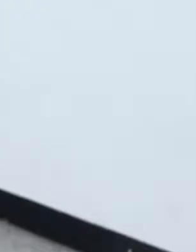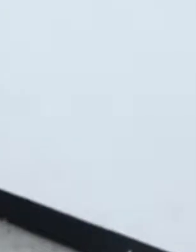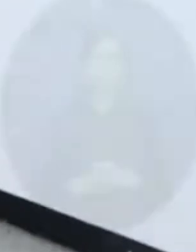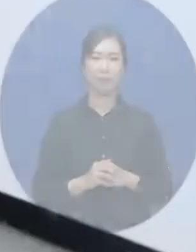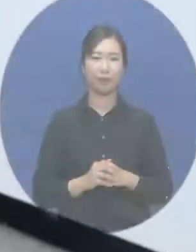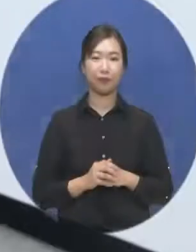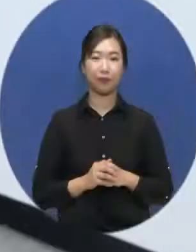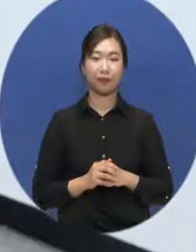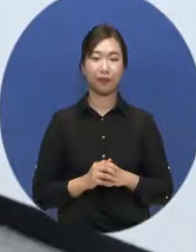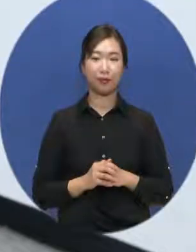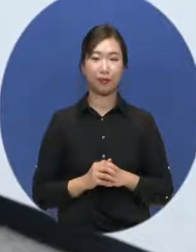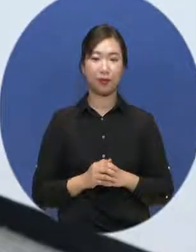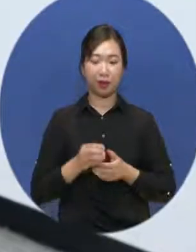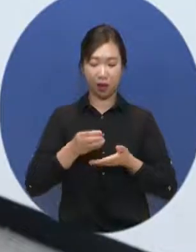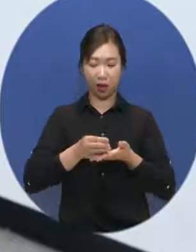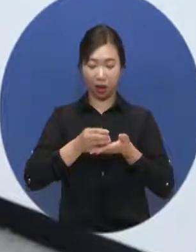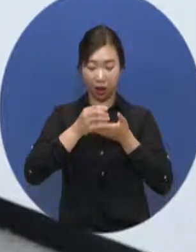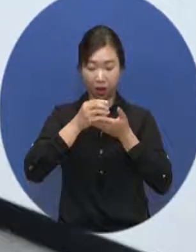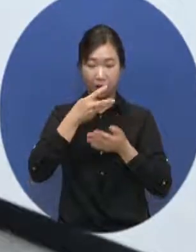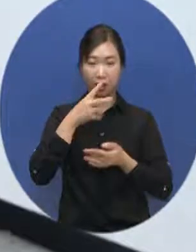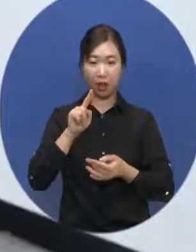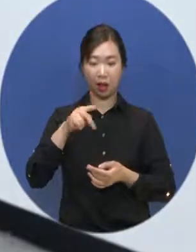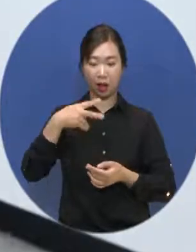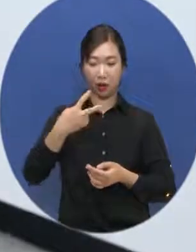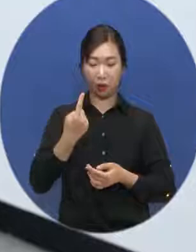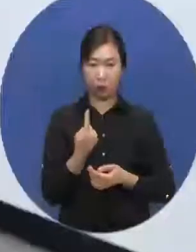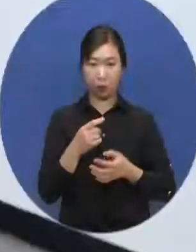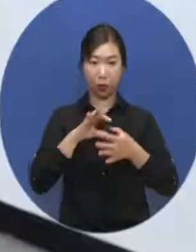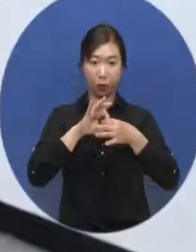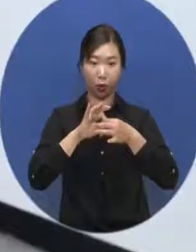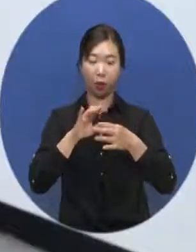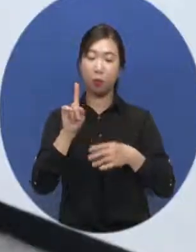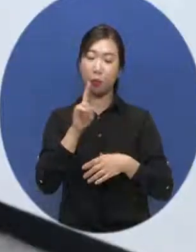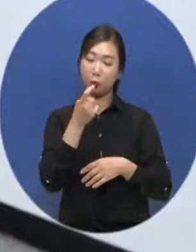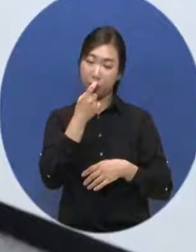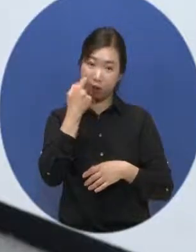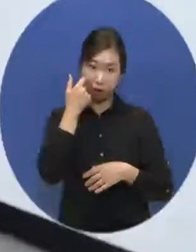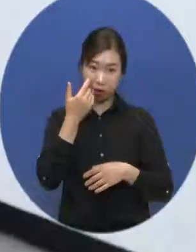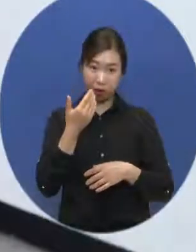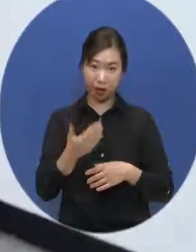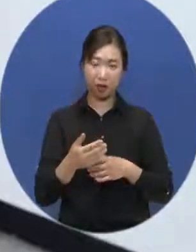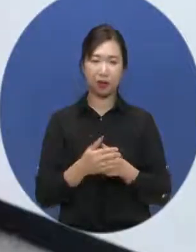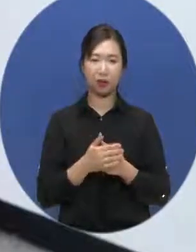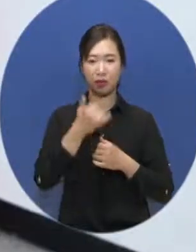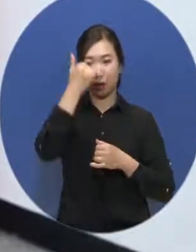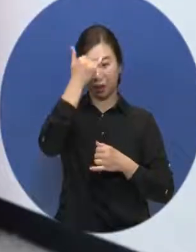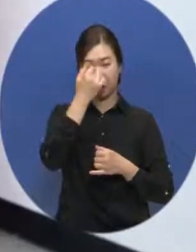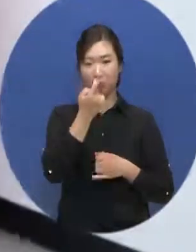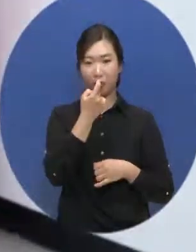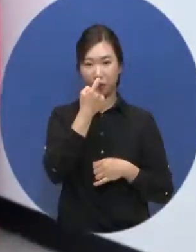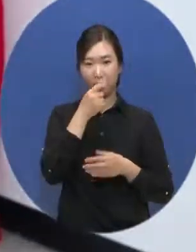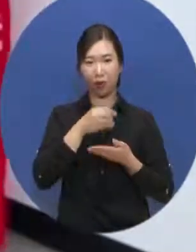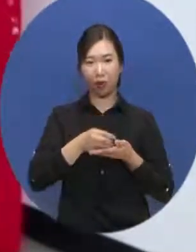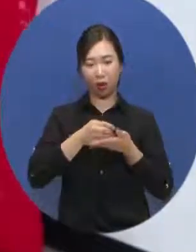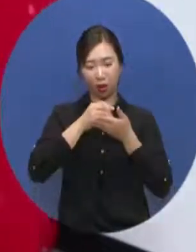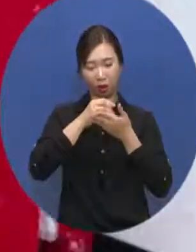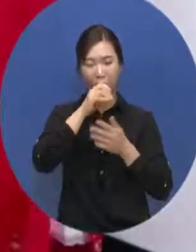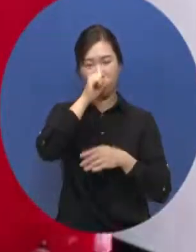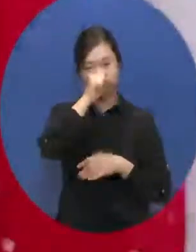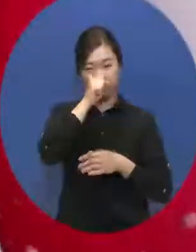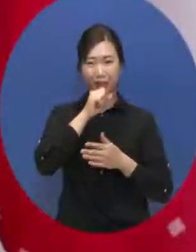민서는 다도를 해서 어떤 거를 배울 수 있었어요? 예절도 배우고 차도 마셔서